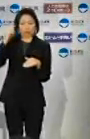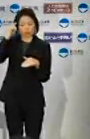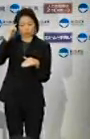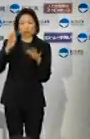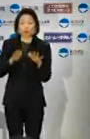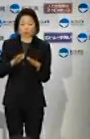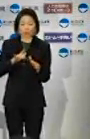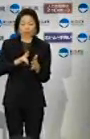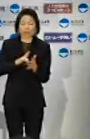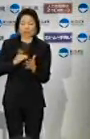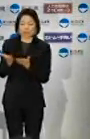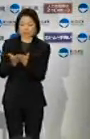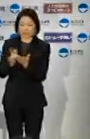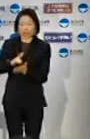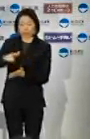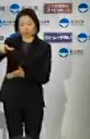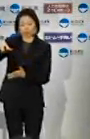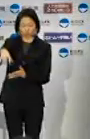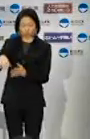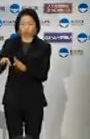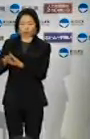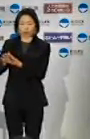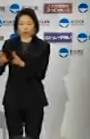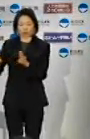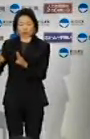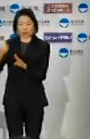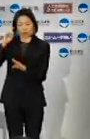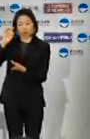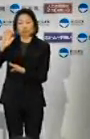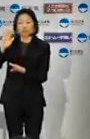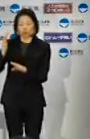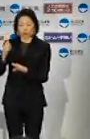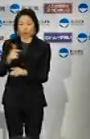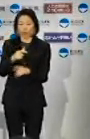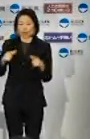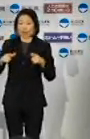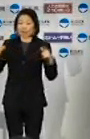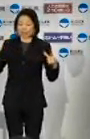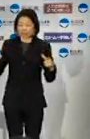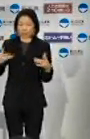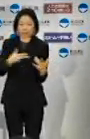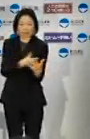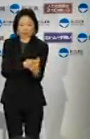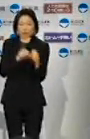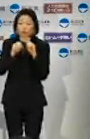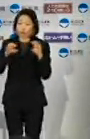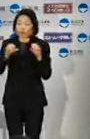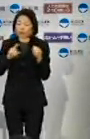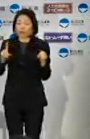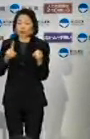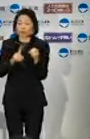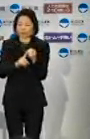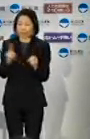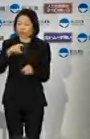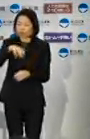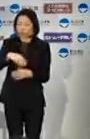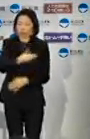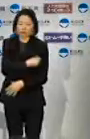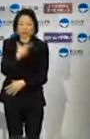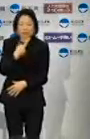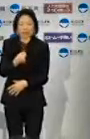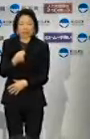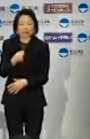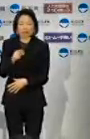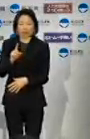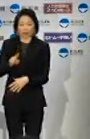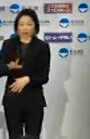大規模会場として整備されている、はい、ということですけれども、はい、なんかまあその大規模接種の呼びかけのために空港をぜひ活用したいみたいな、 はい、そ